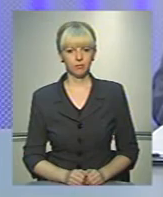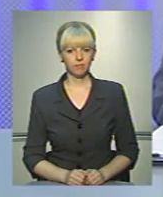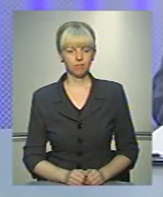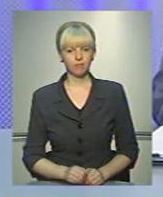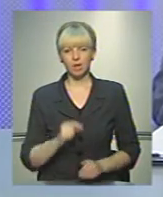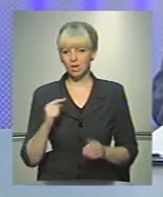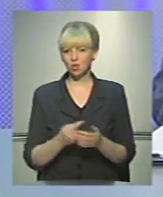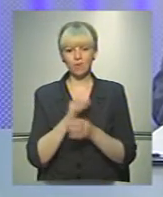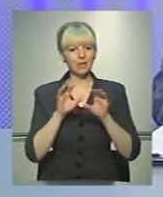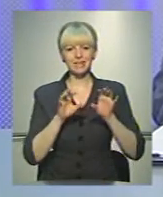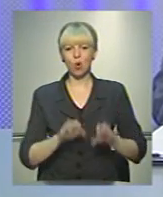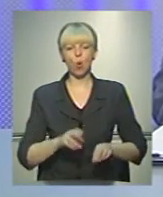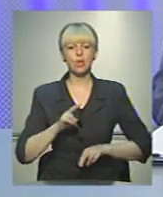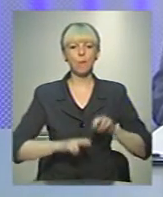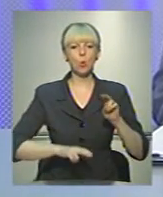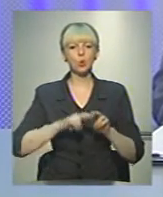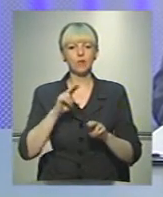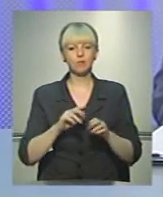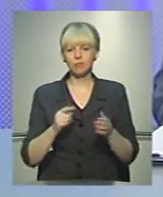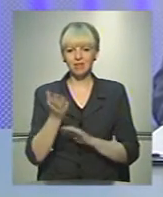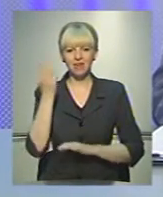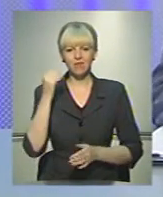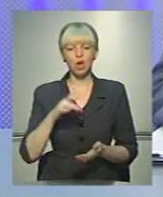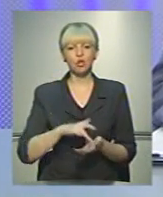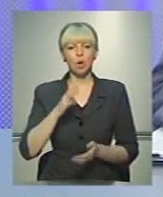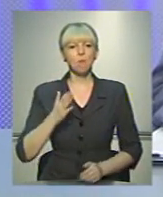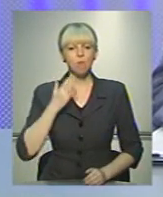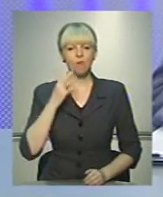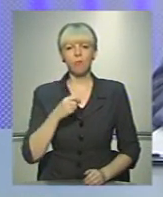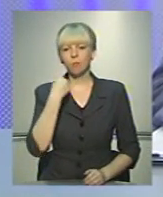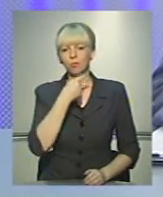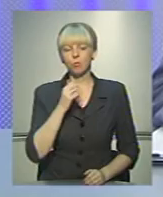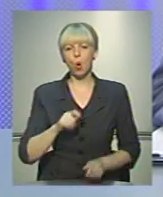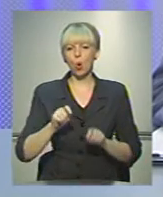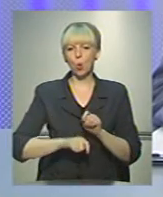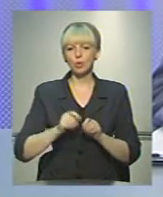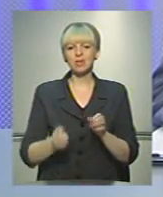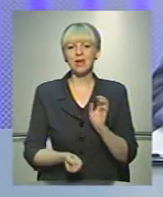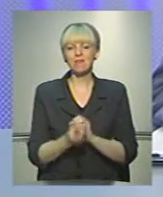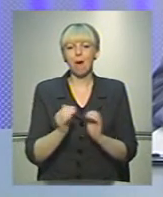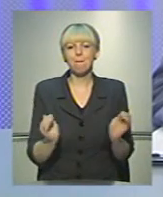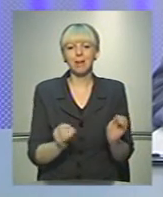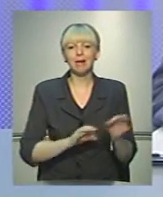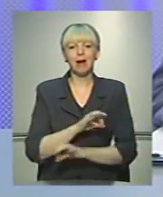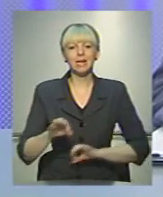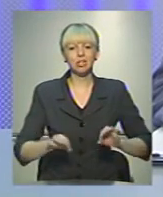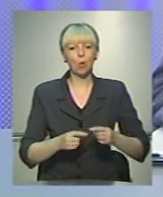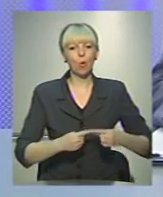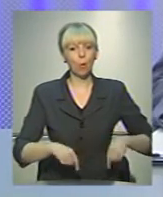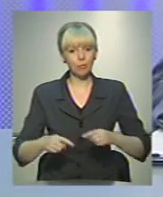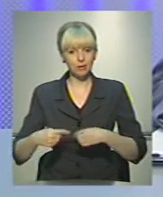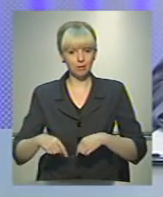І знову незаконне будівництво. Вже давно у столиці Буковини йде мова про контроль за виникненням малих архітектурних